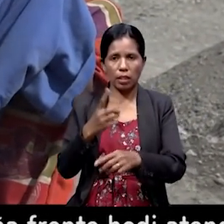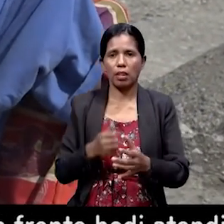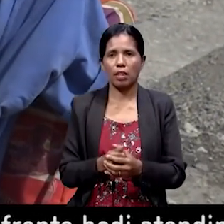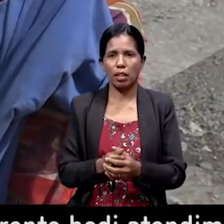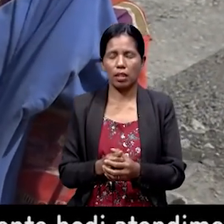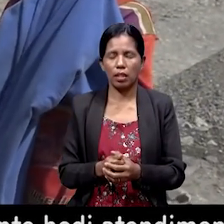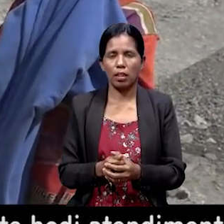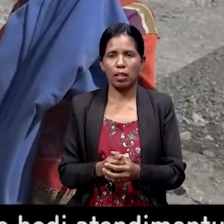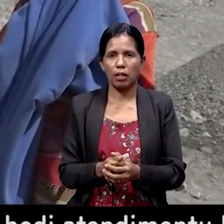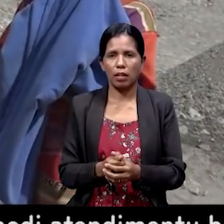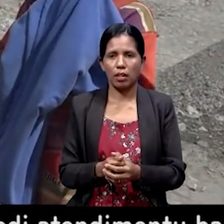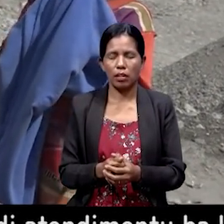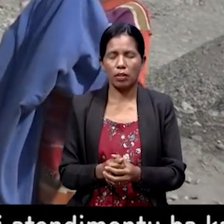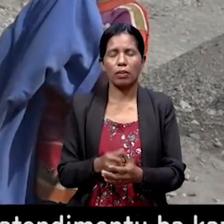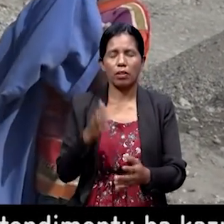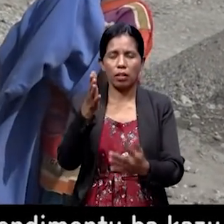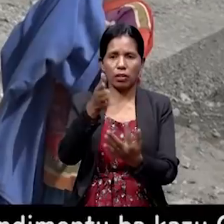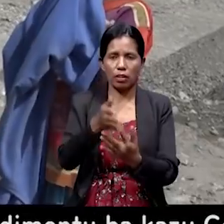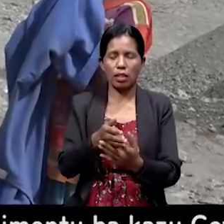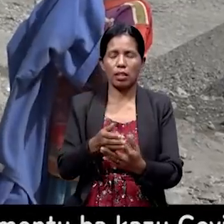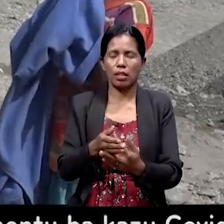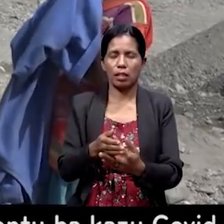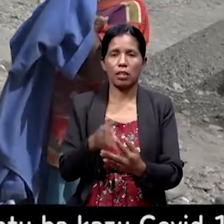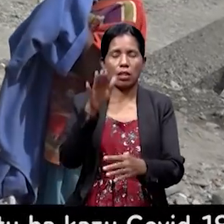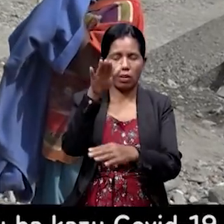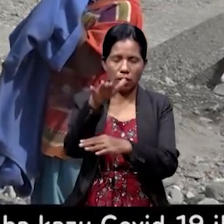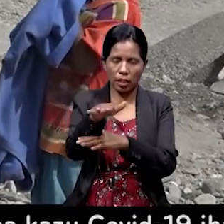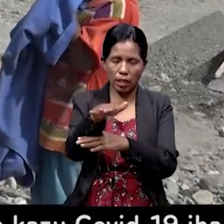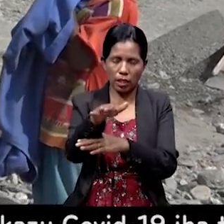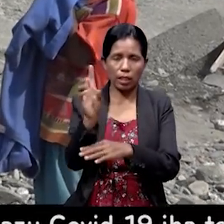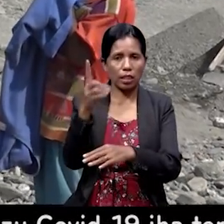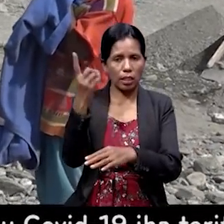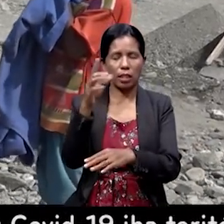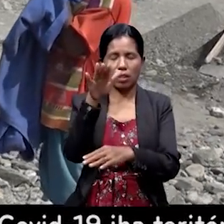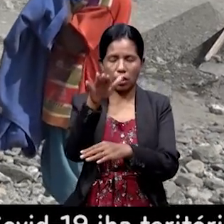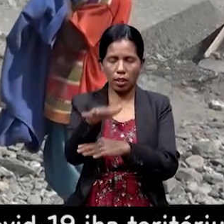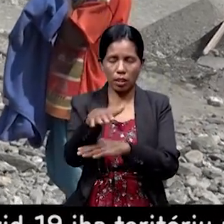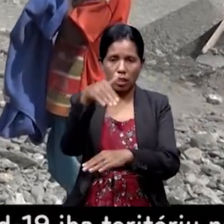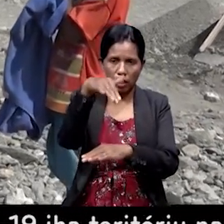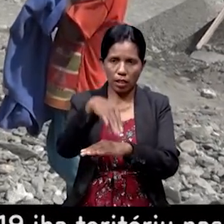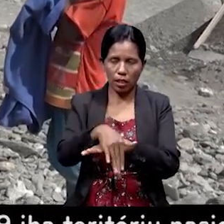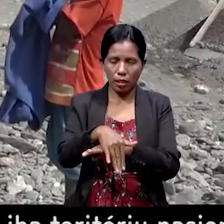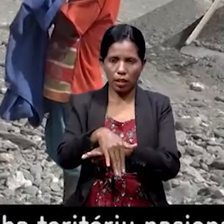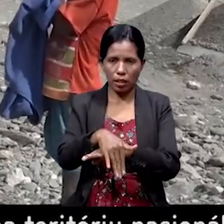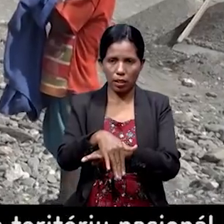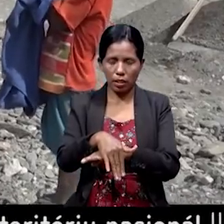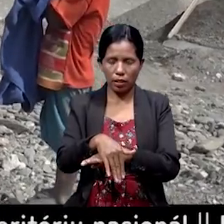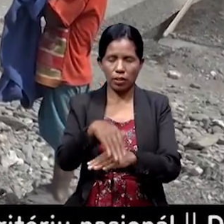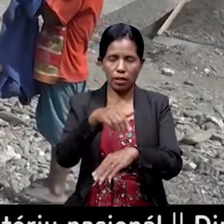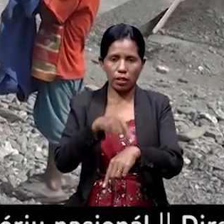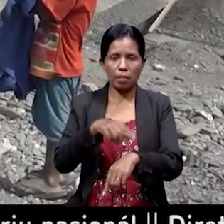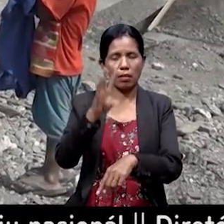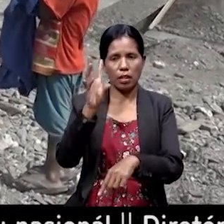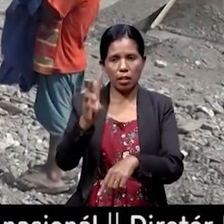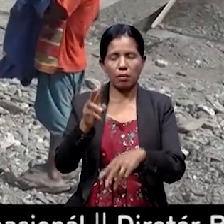rai klarang, to ofali lor matang hanuan an, iha hakaras ni oda matang bot, hakat kalang tukunen,